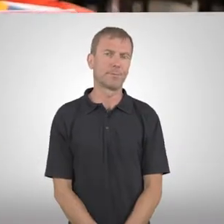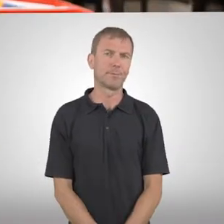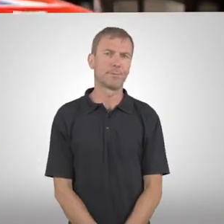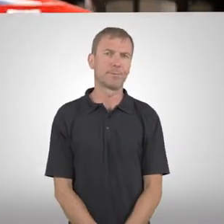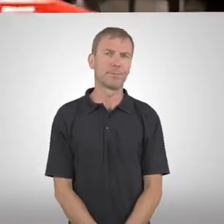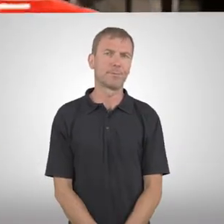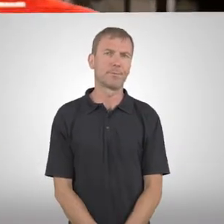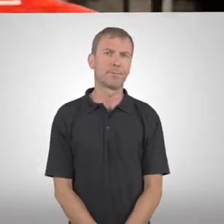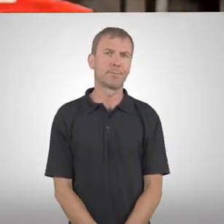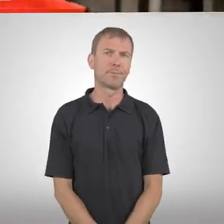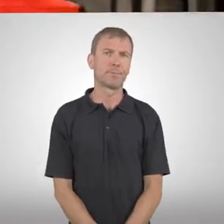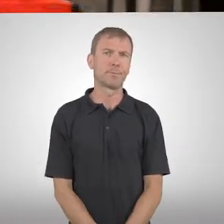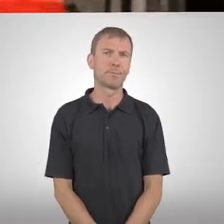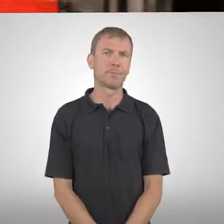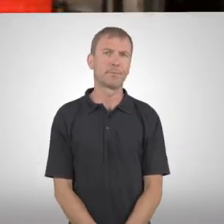Arbeitsprozess.